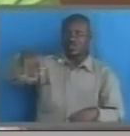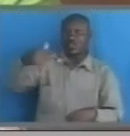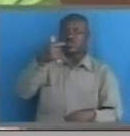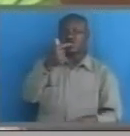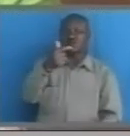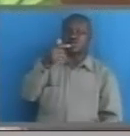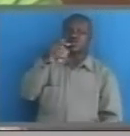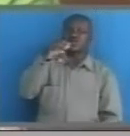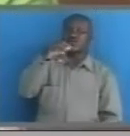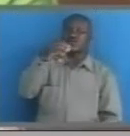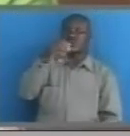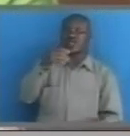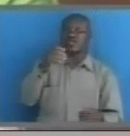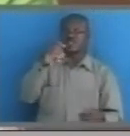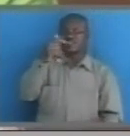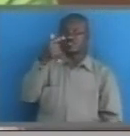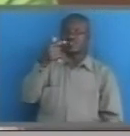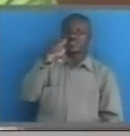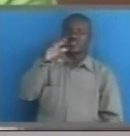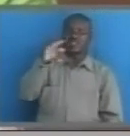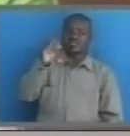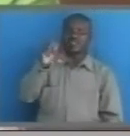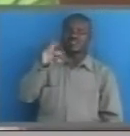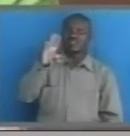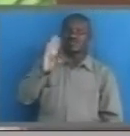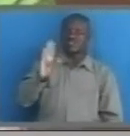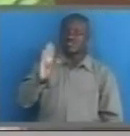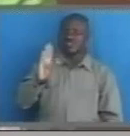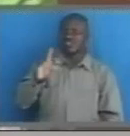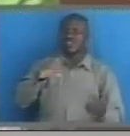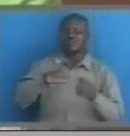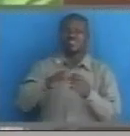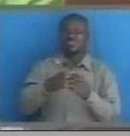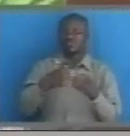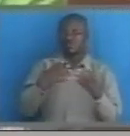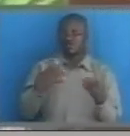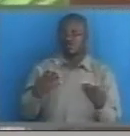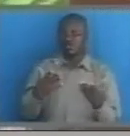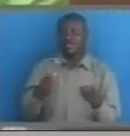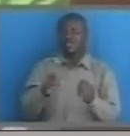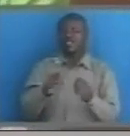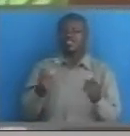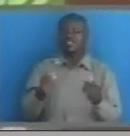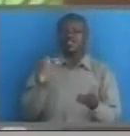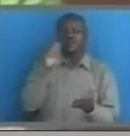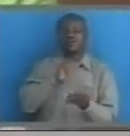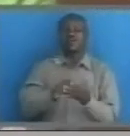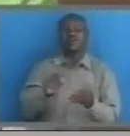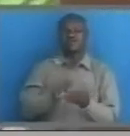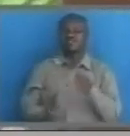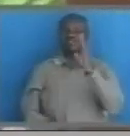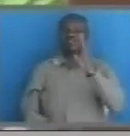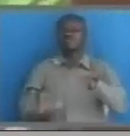changamoto kubwa za uwezeshaji tume TSD Wapo lakini ofisi Zao zimechoka